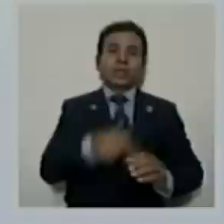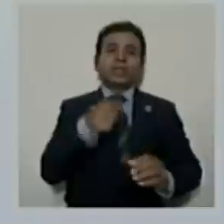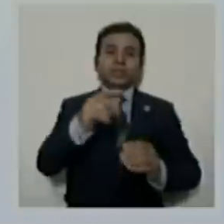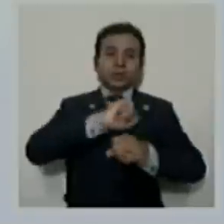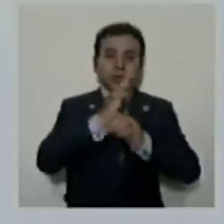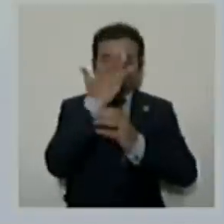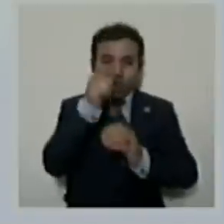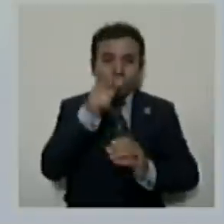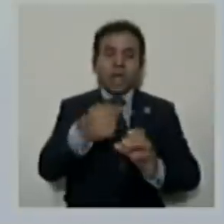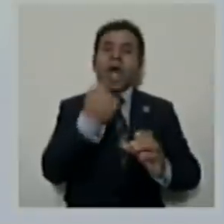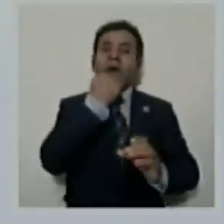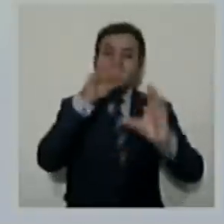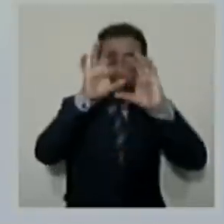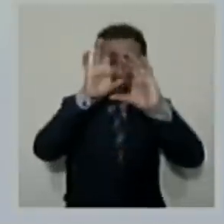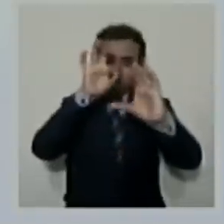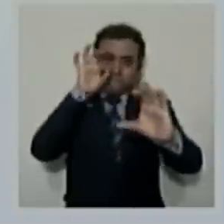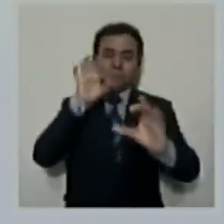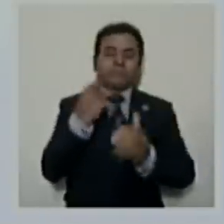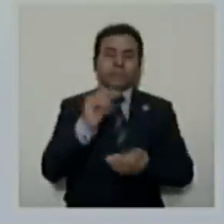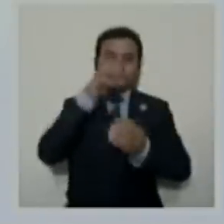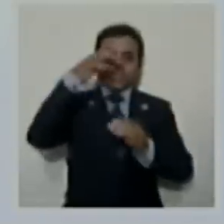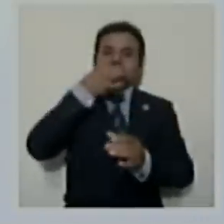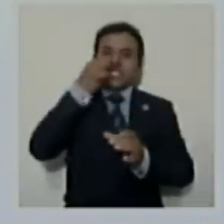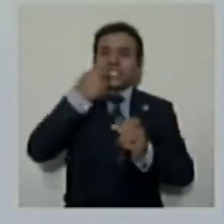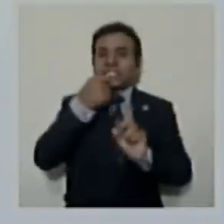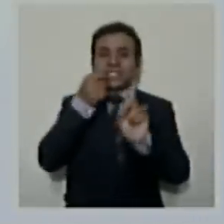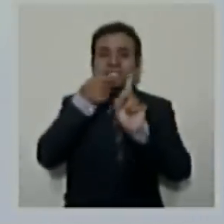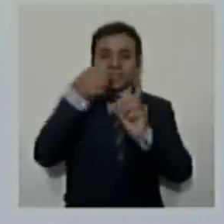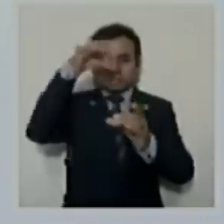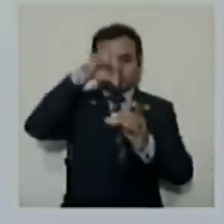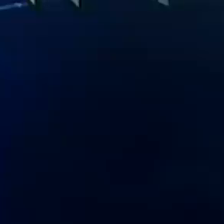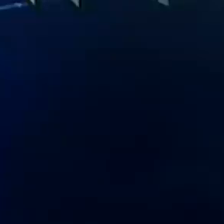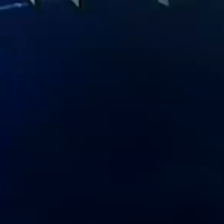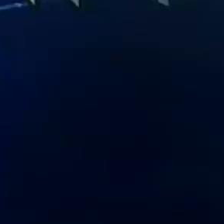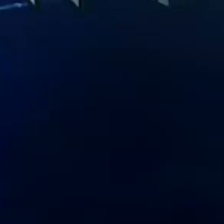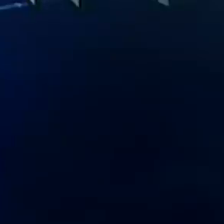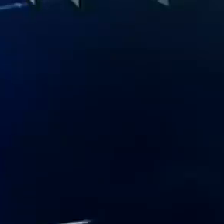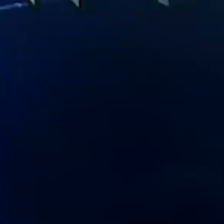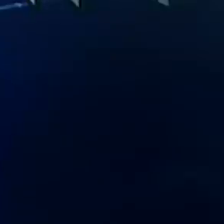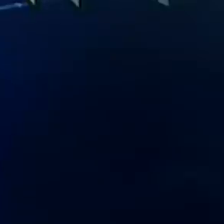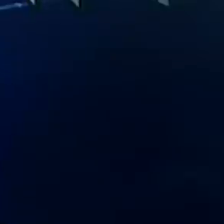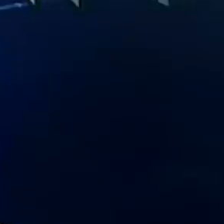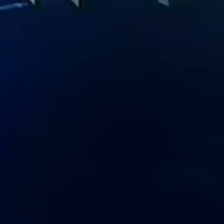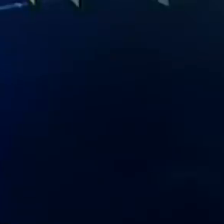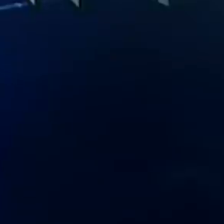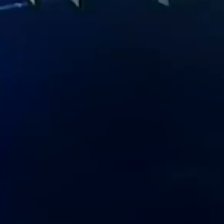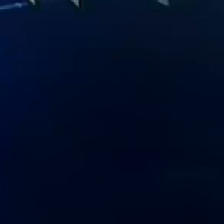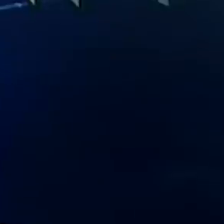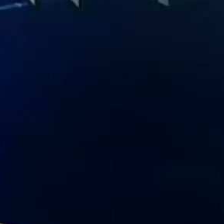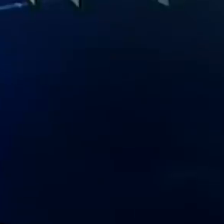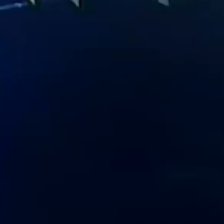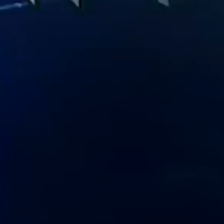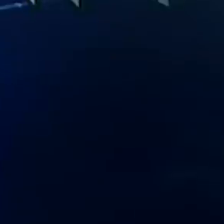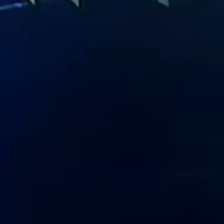নমুনাগুলি সংগ্রহ করা হবে এবং এই কার্যক্রম আমাদের অব্যাহত ছিল, আছে এবং থাকবে। দেখছেন এটিএন বাংলার সংবাদ।